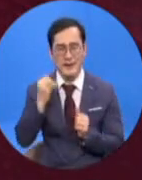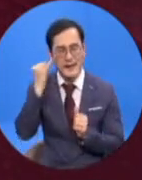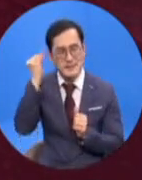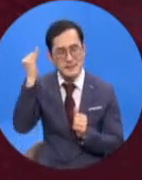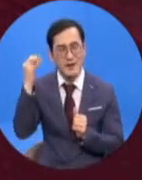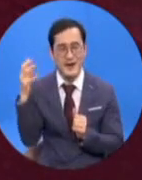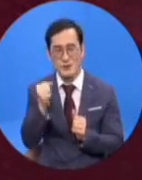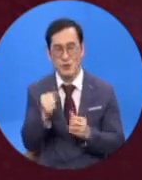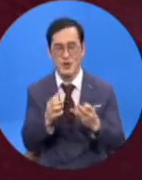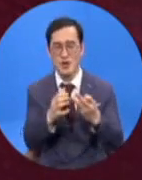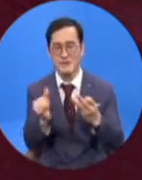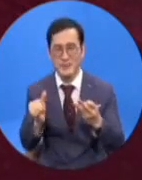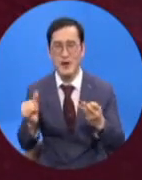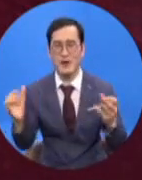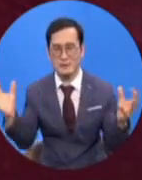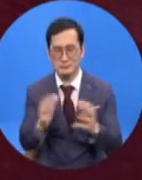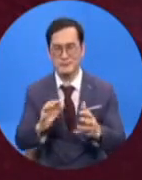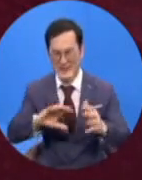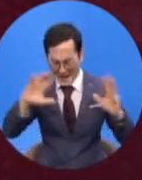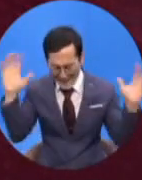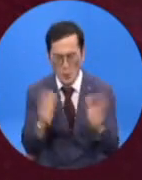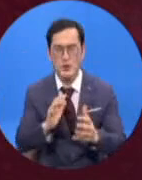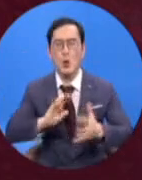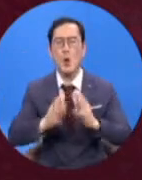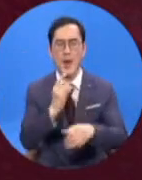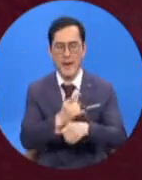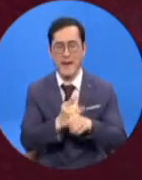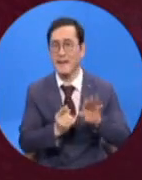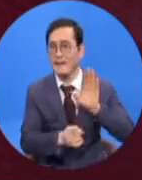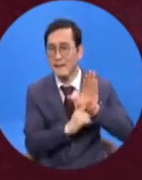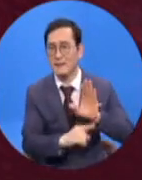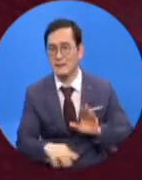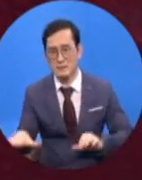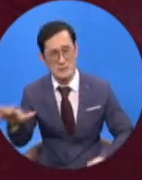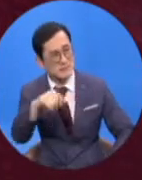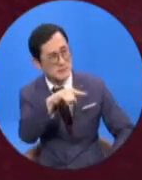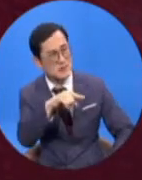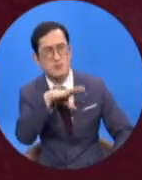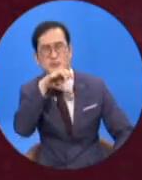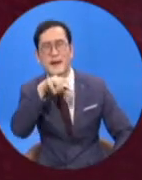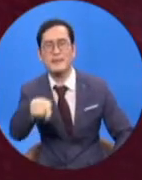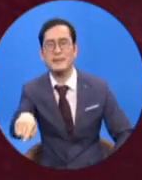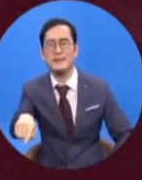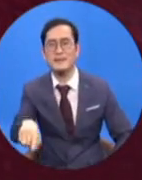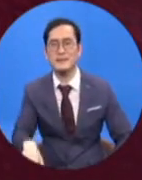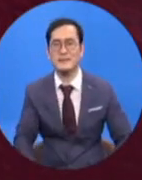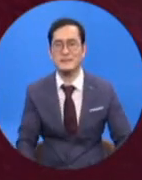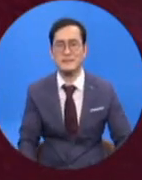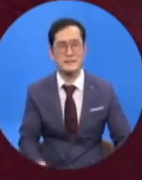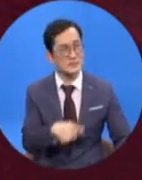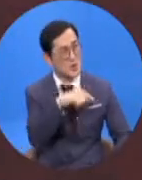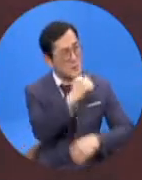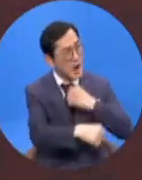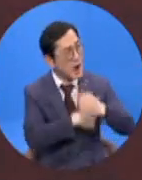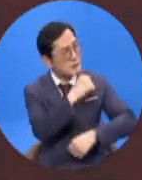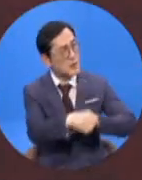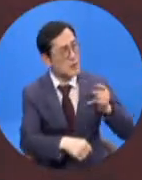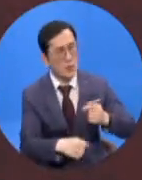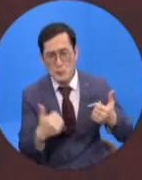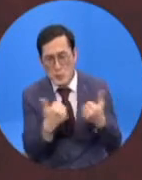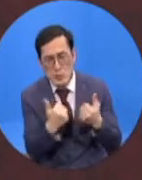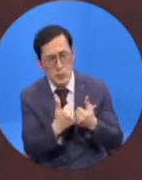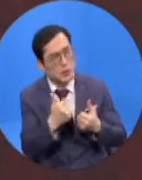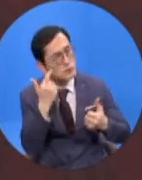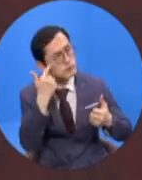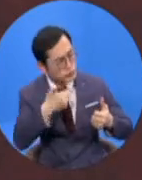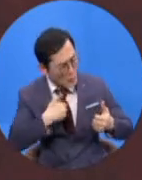밀어붙이는 게 아니냐 너무 좀 일방적인 게 아니냐 라는 비판이 있는데 어떻게 보십니까 그러니까 이런 부분에서 논란이 있어요 이경주 니가 사실